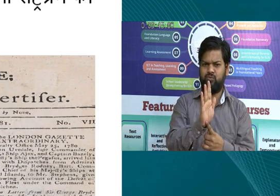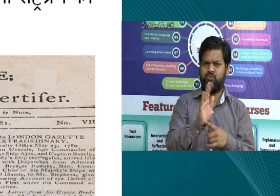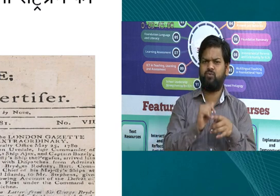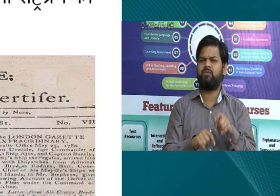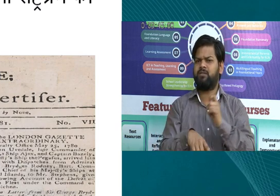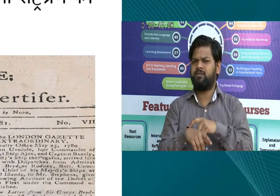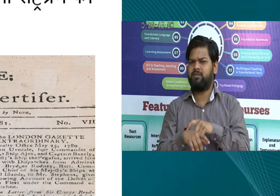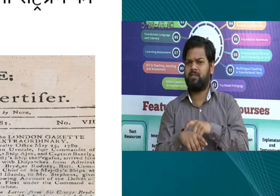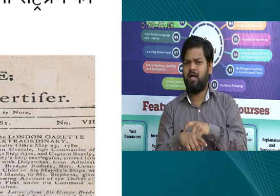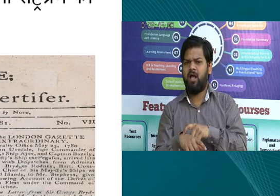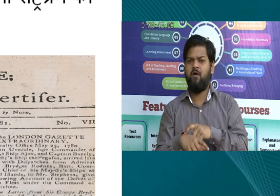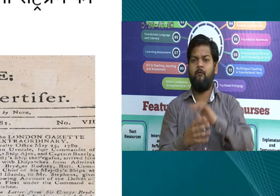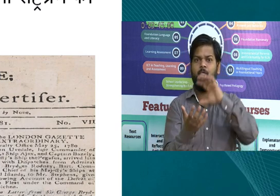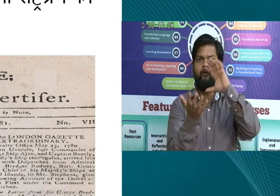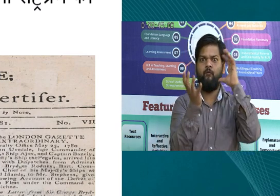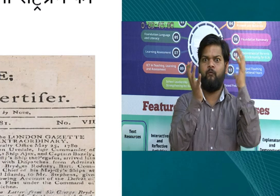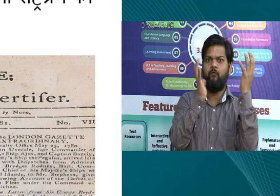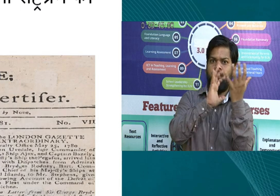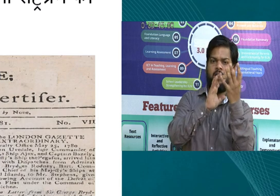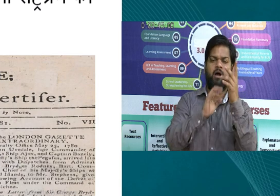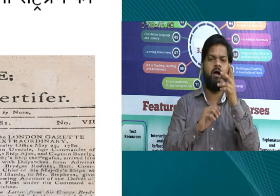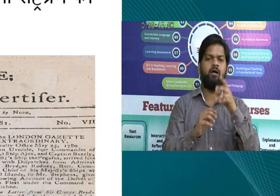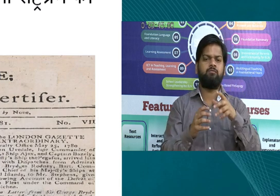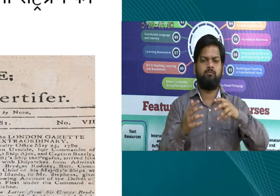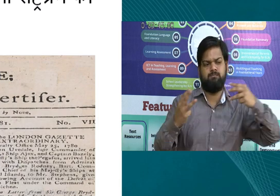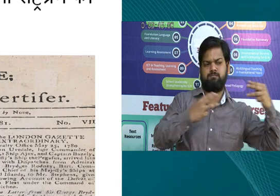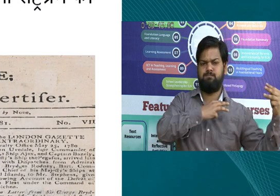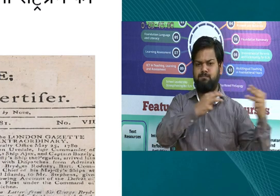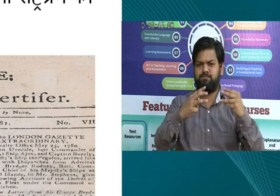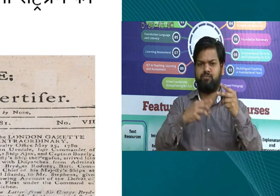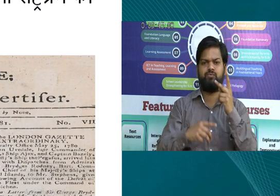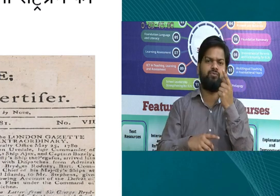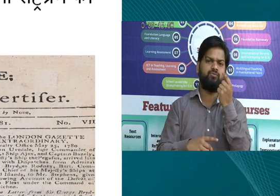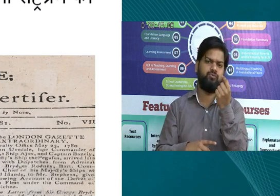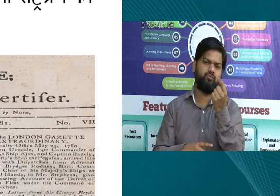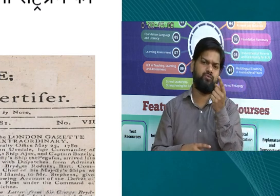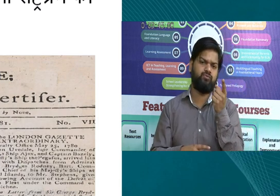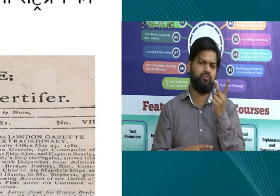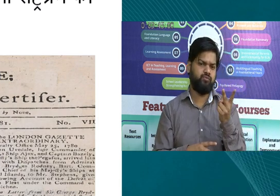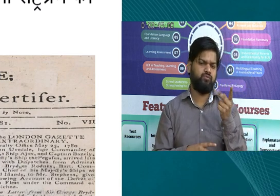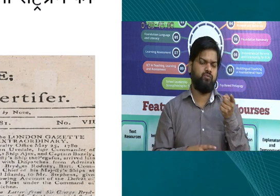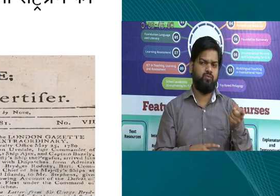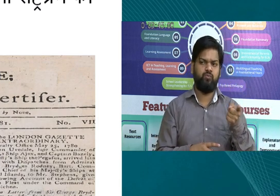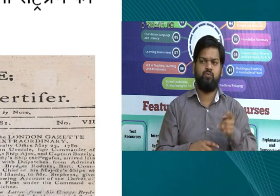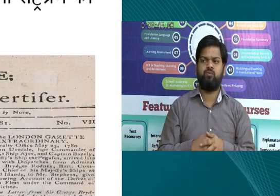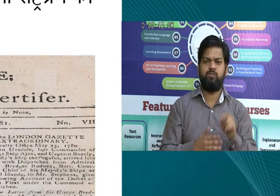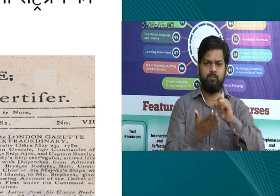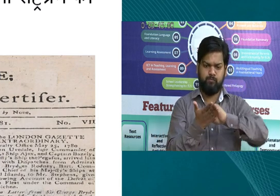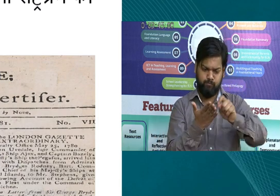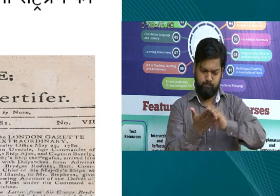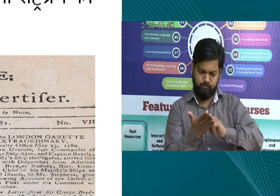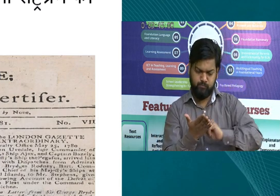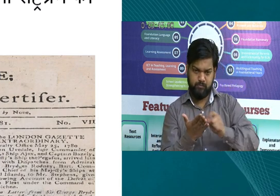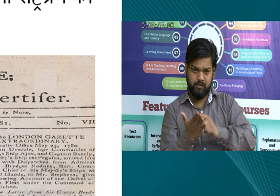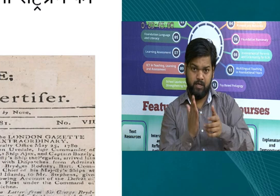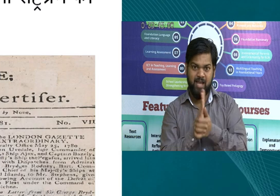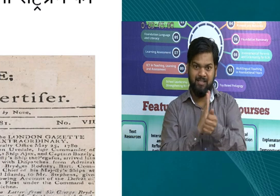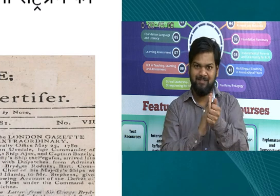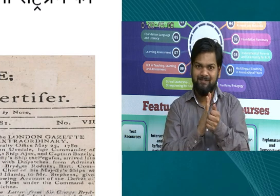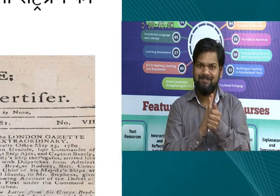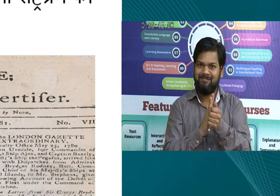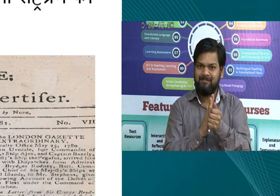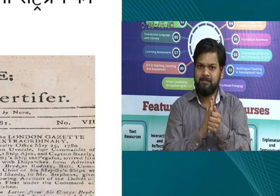जो है रिपोर्ट आज लिखने की जो है एक तरह से कल विद्या जो यह जो खबर आप दिखा रहे हैं ये